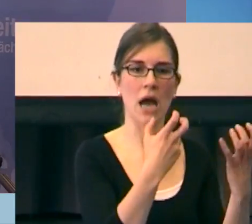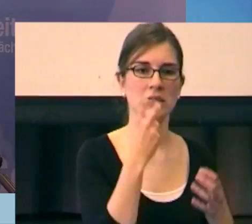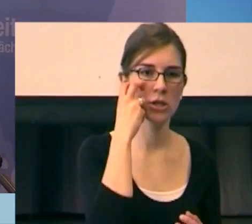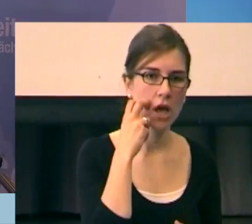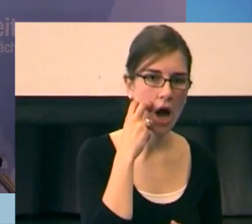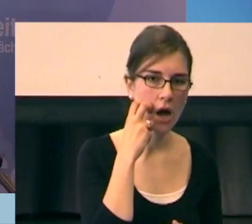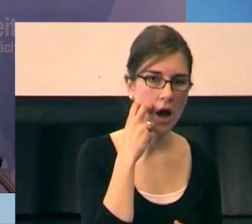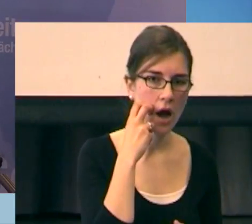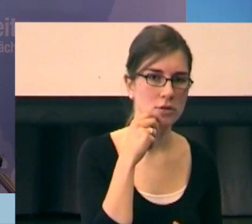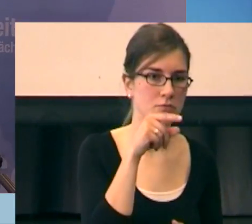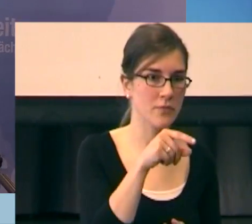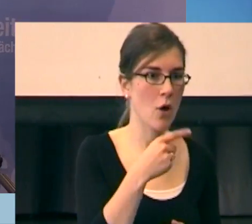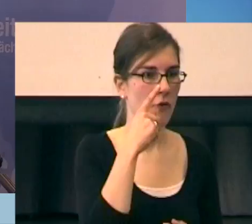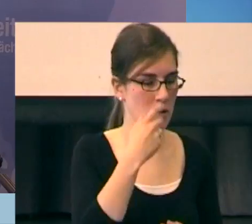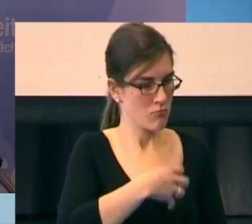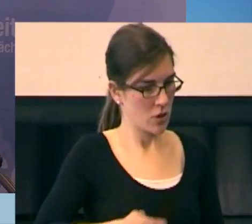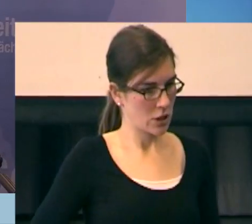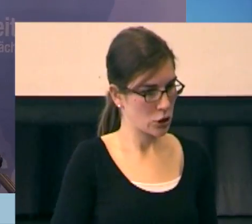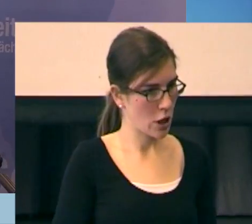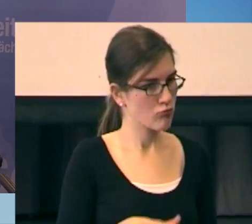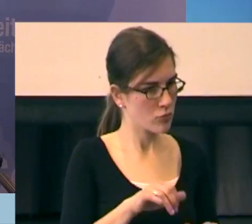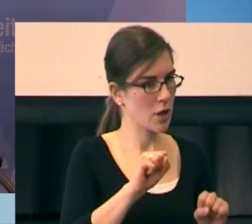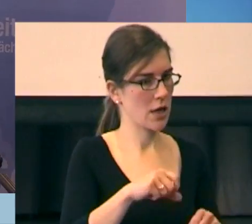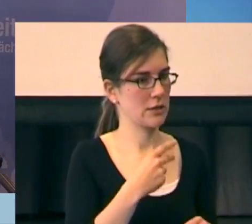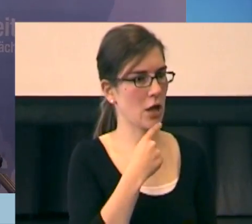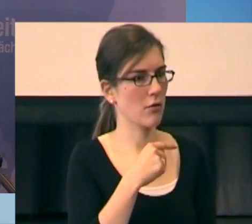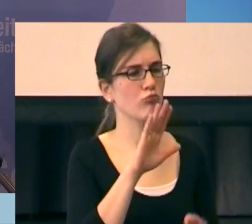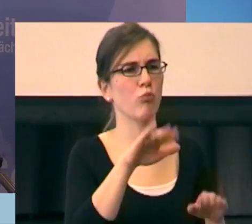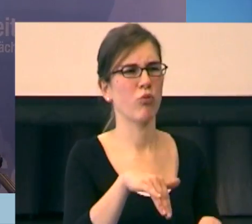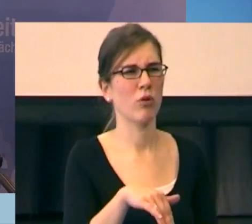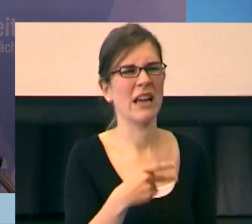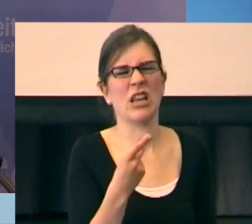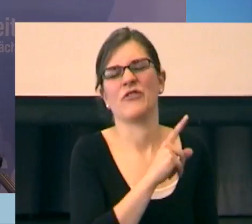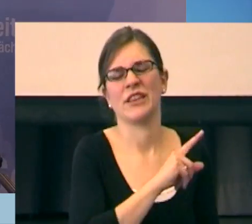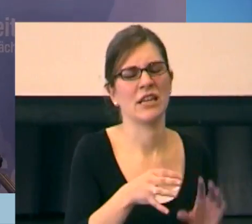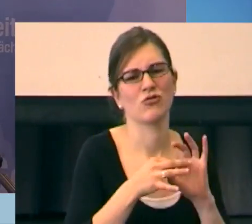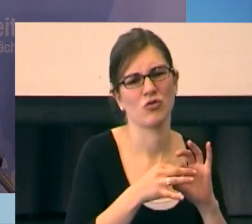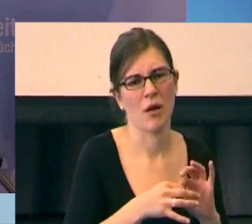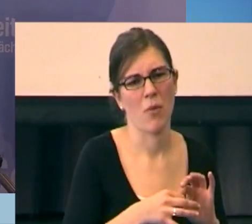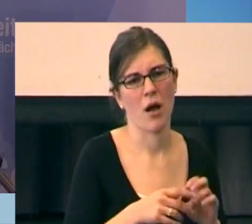können wir, selbst wenn der metastasiert ist, sagen, der stirbt wahrscheinlich nicht am Prostatakrebs, sondern mit ihm.